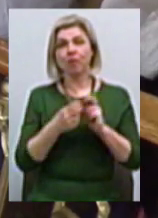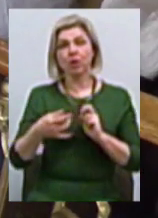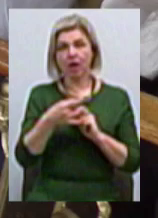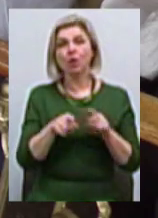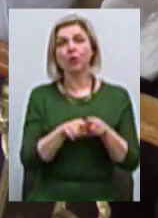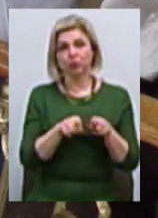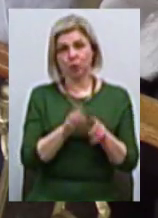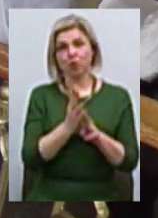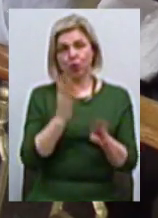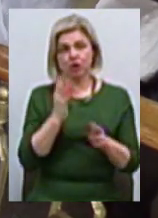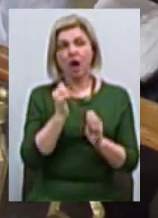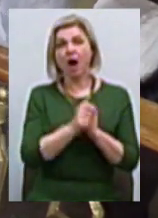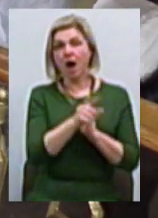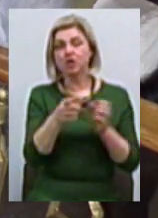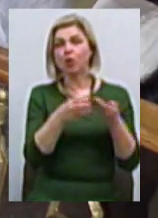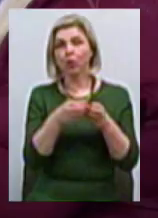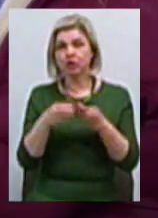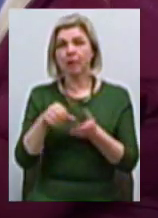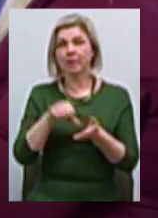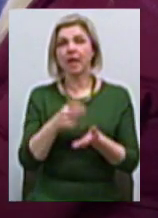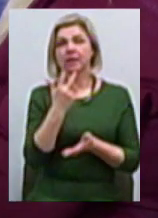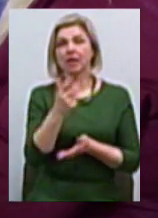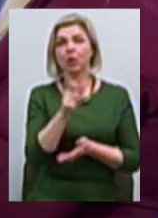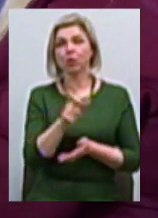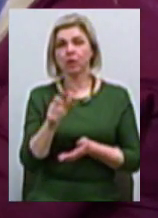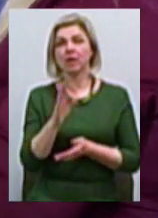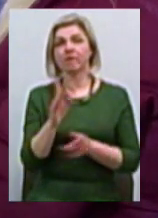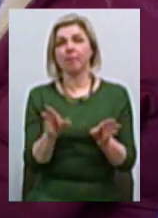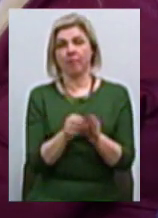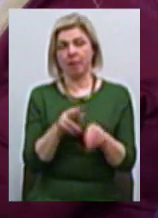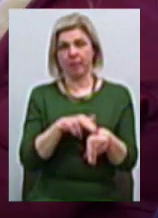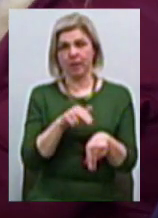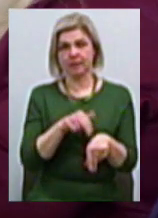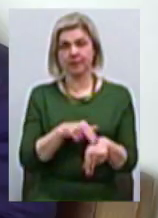теж черги. Кожну дільницю представляє по 3 людини у супроводі поліцейських.